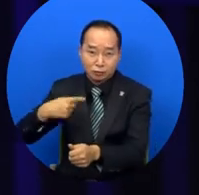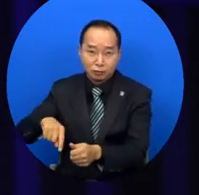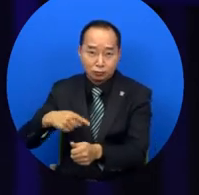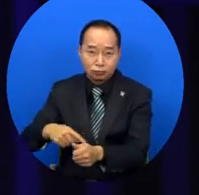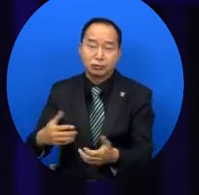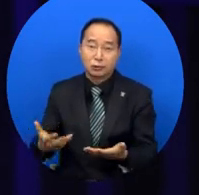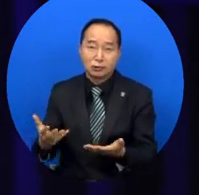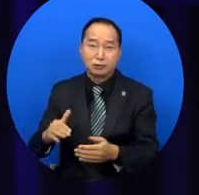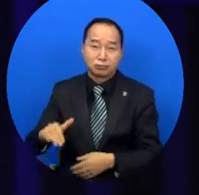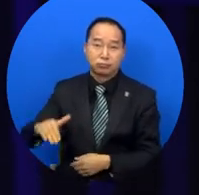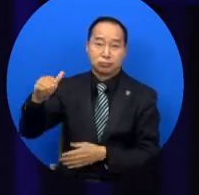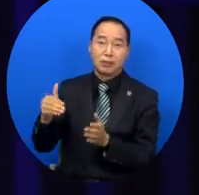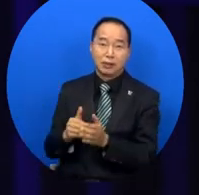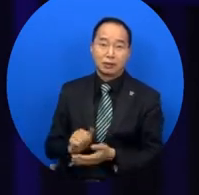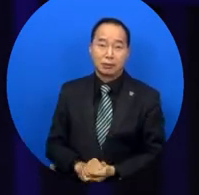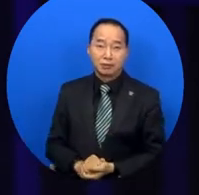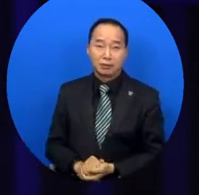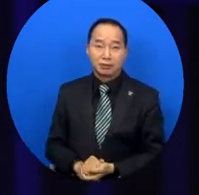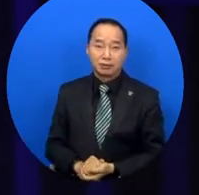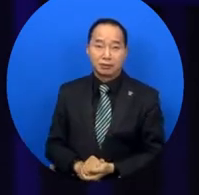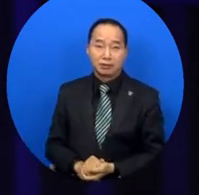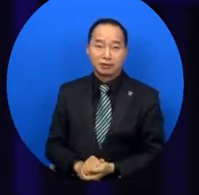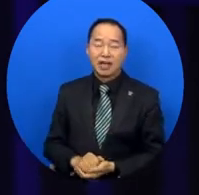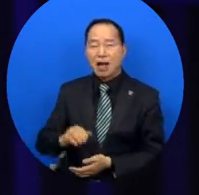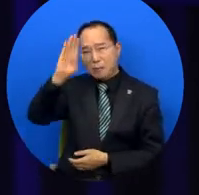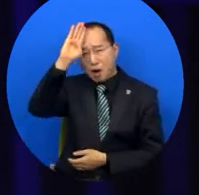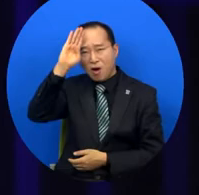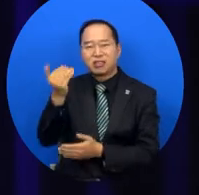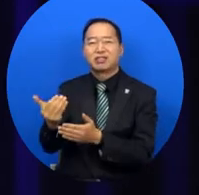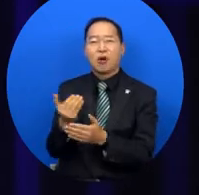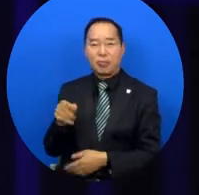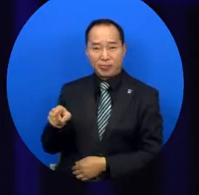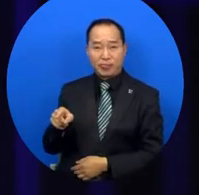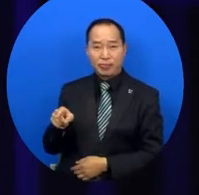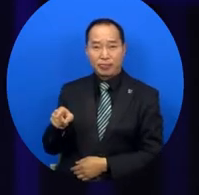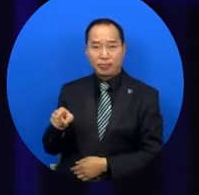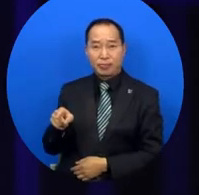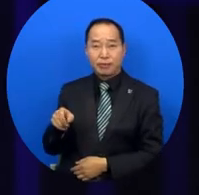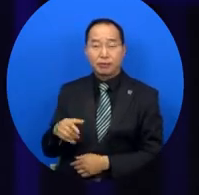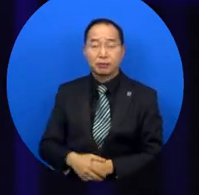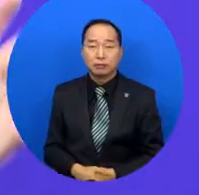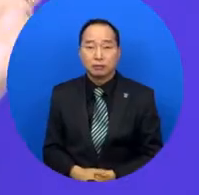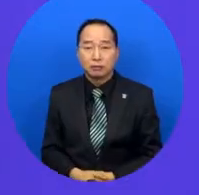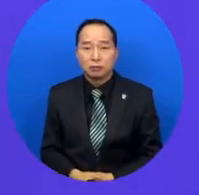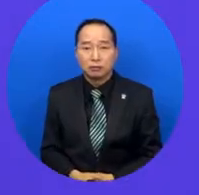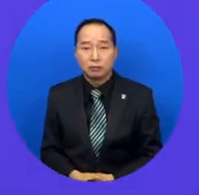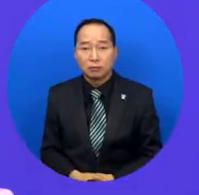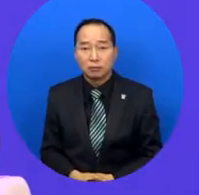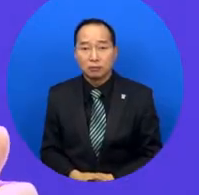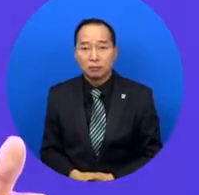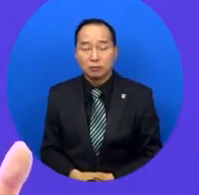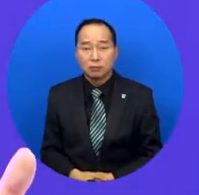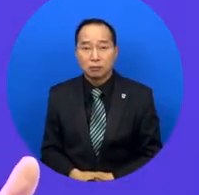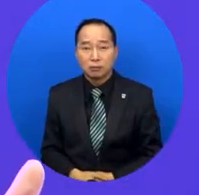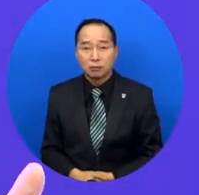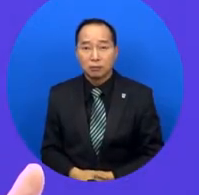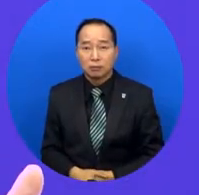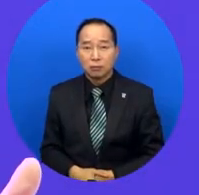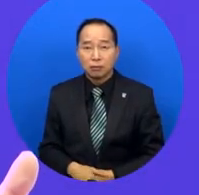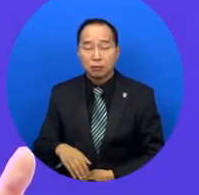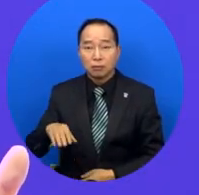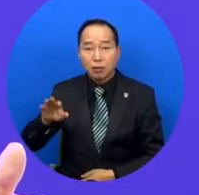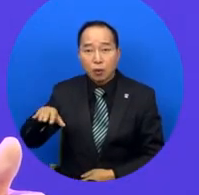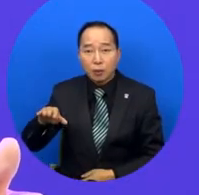홉킨스 레지던트를 가르치고 그렇게 살고 있었어요. 그게 제 아프기 전이었죠. 여러 사람들이